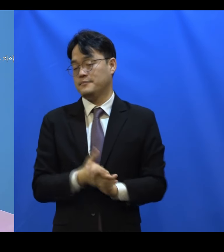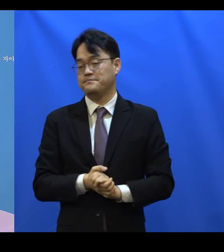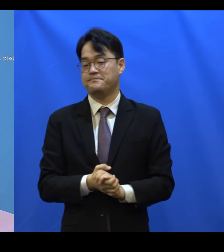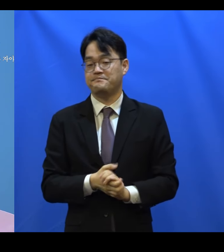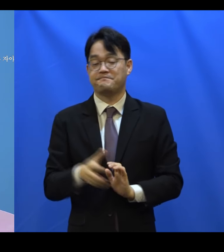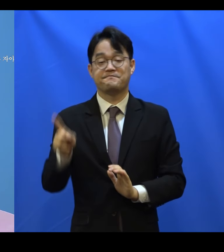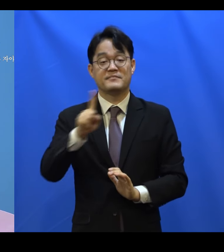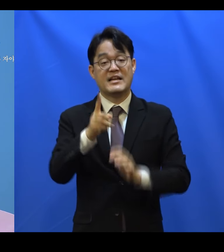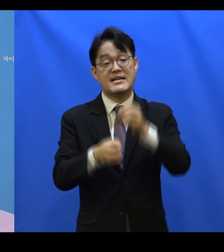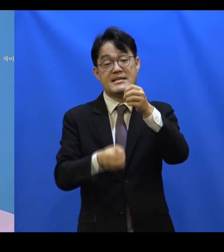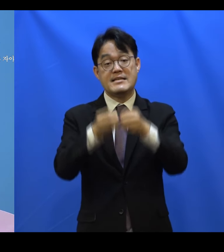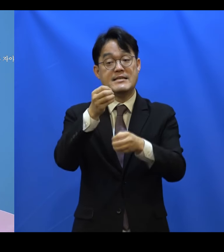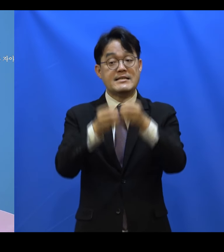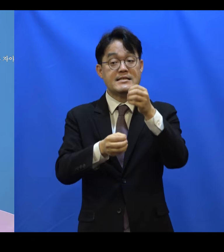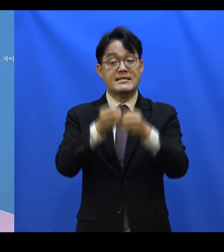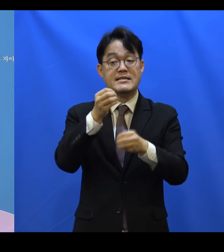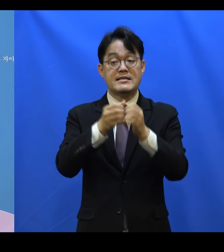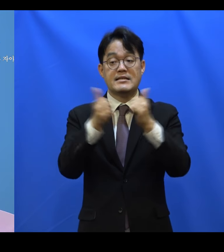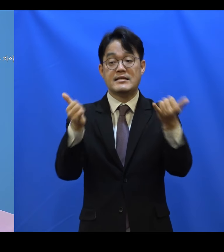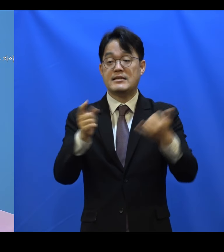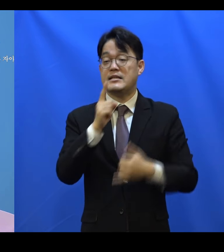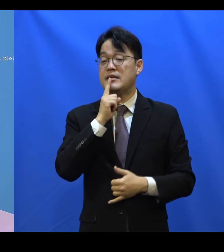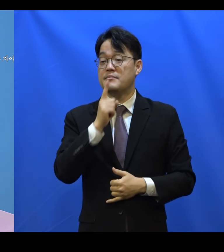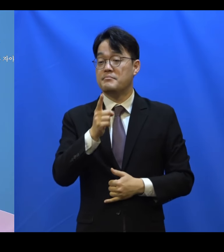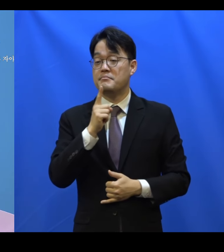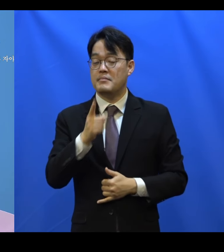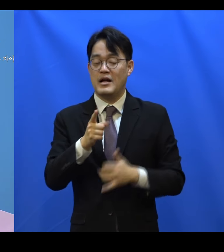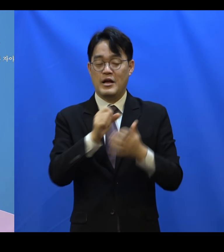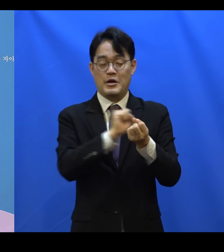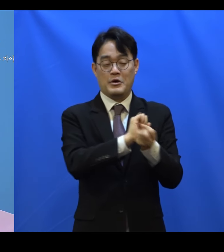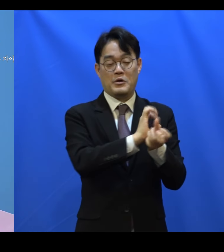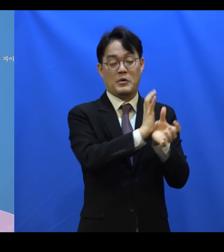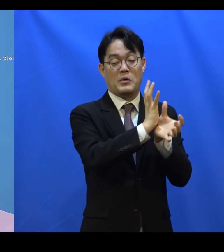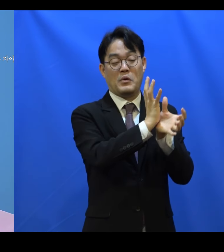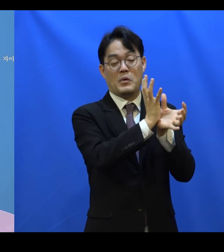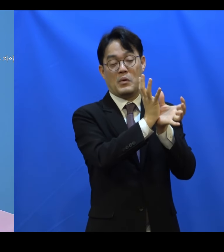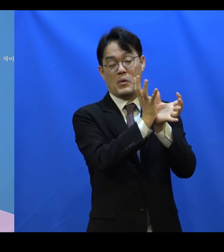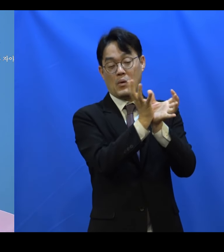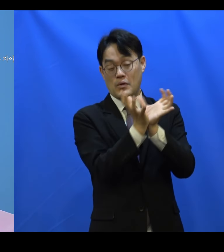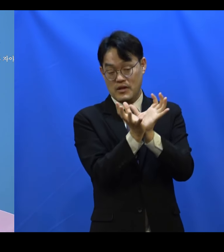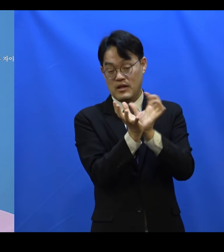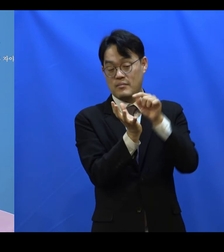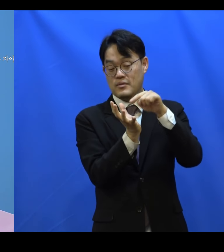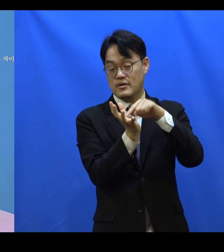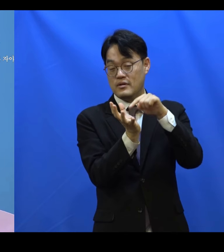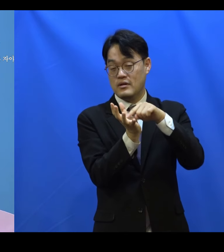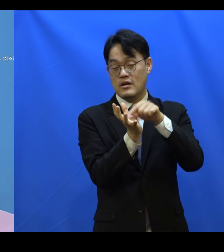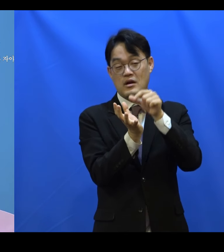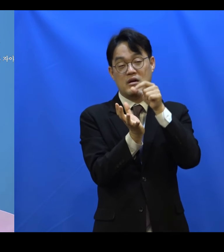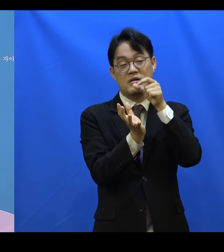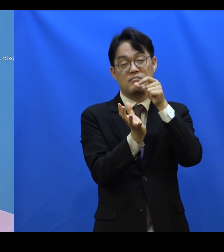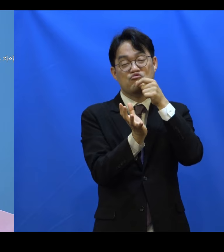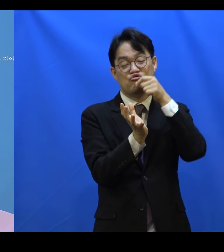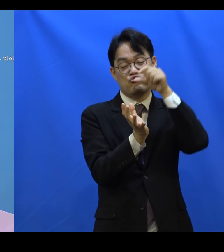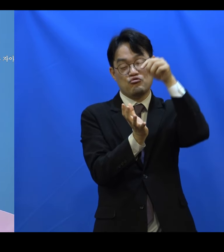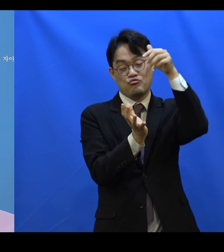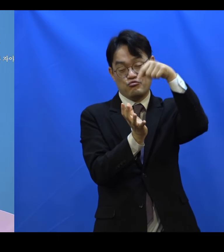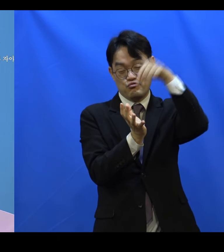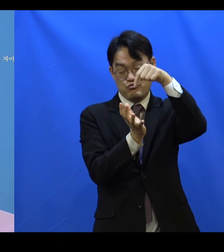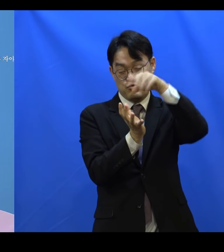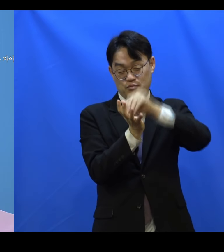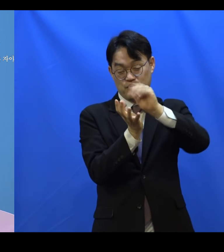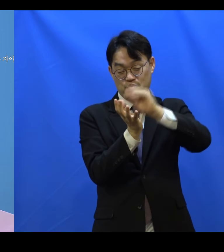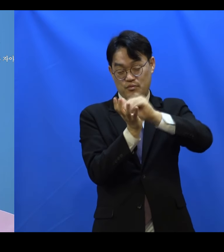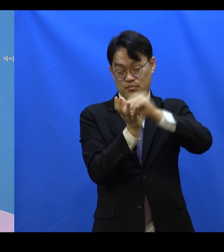그랬잖아요. 꽃잎은 비에 젖어도 향기는 비에 젖지 않는다. 우리의